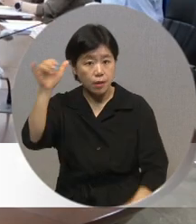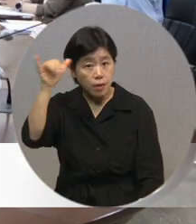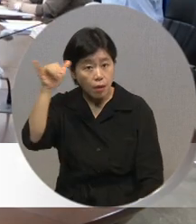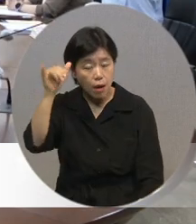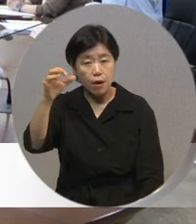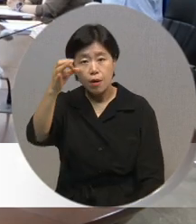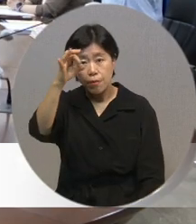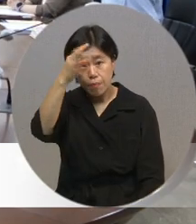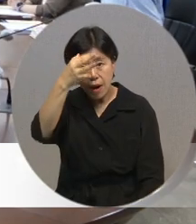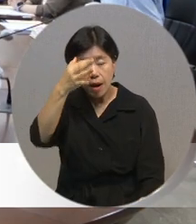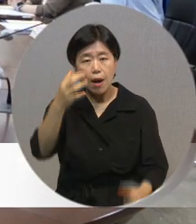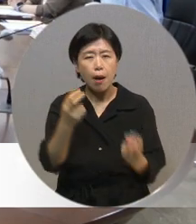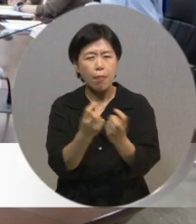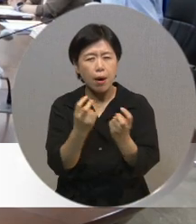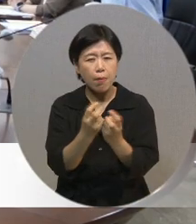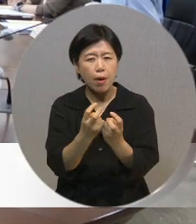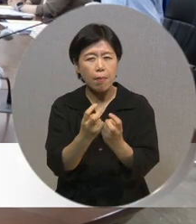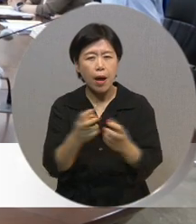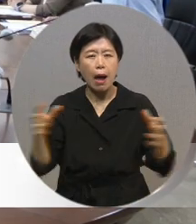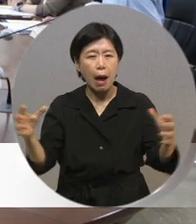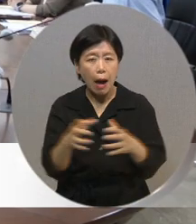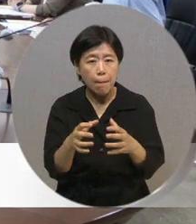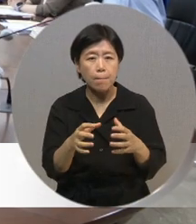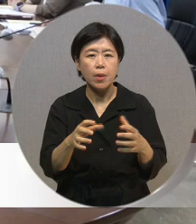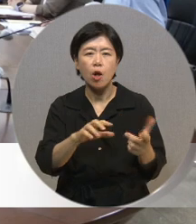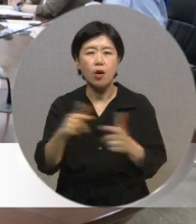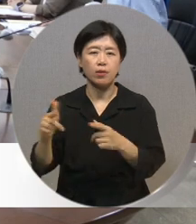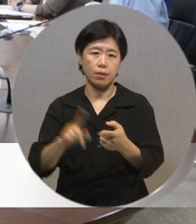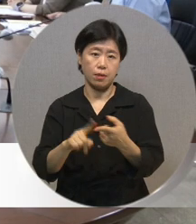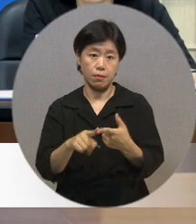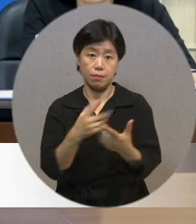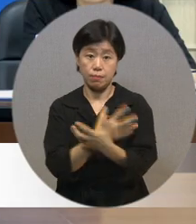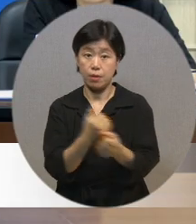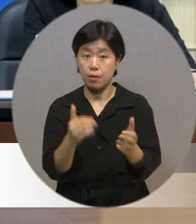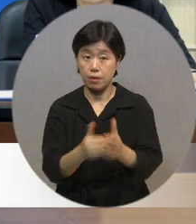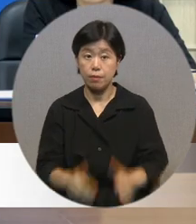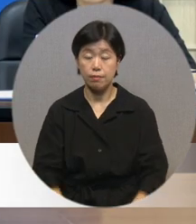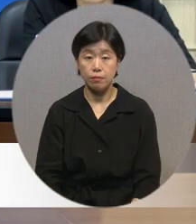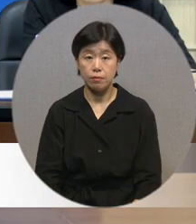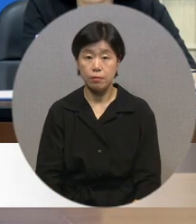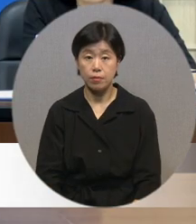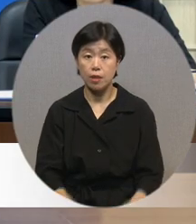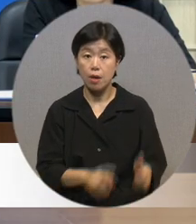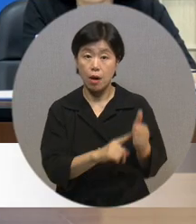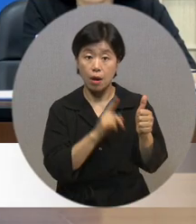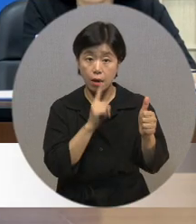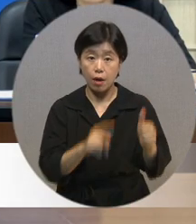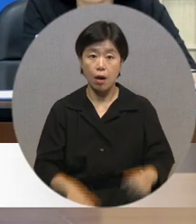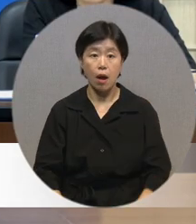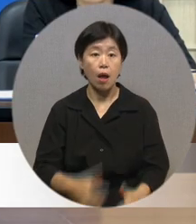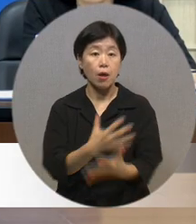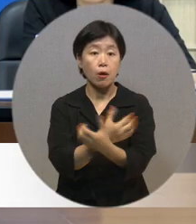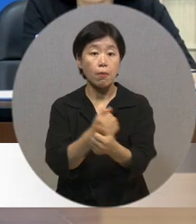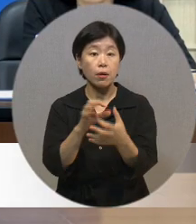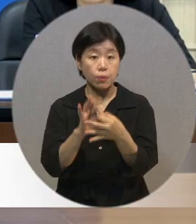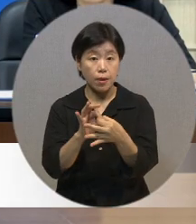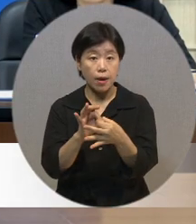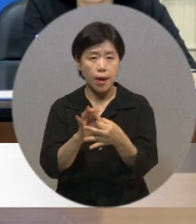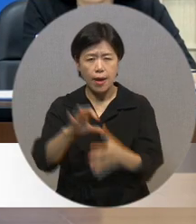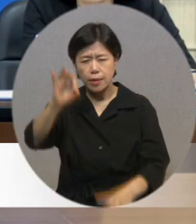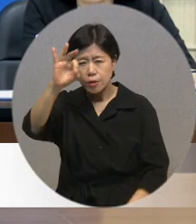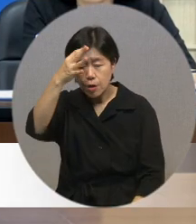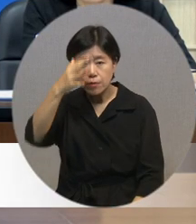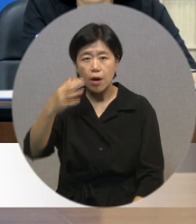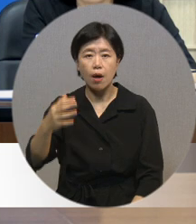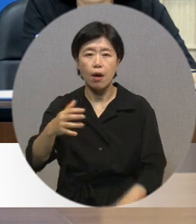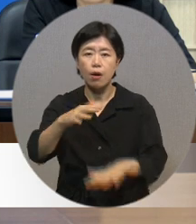첨단 농산업 융복합지구 유치 협력 등으로 이루어졌습니다. 김영록 지사는 협약을 통해 최첨단